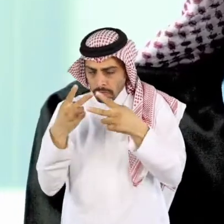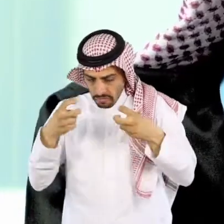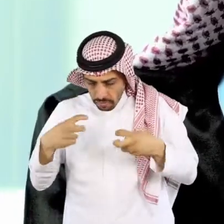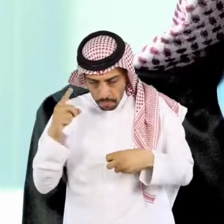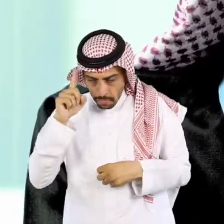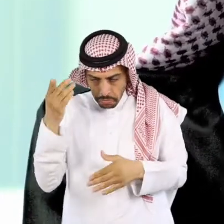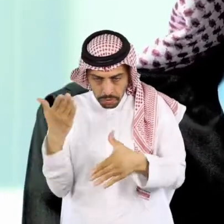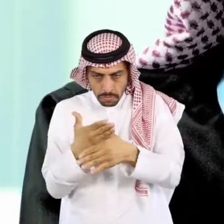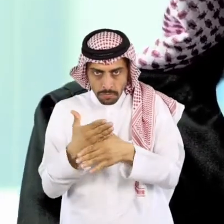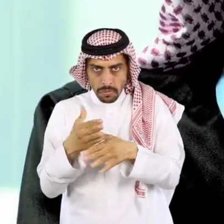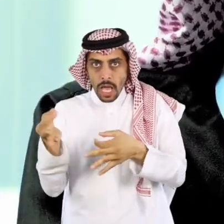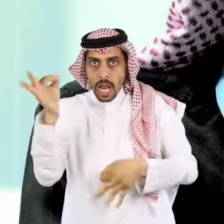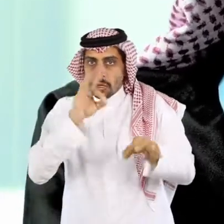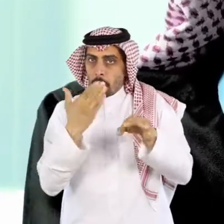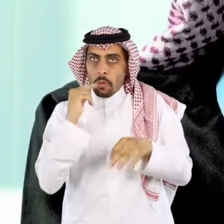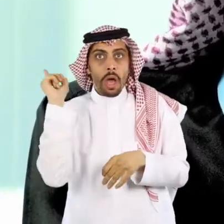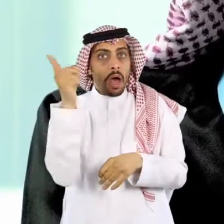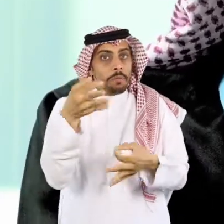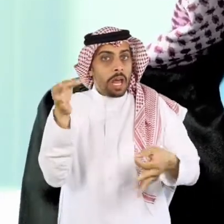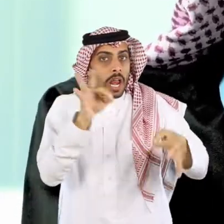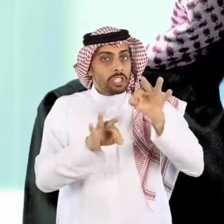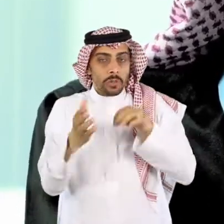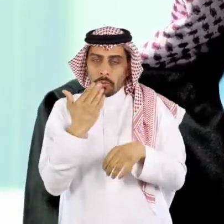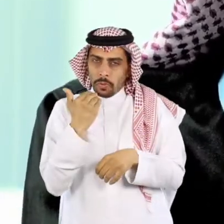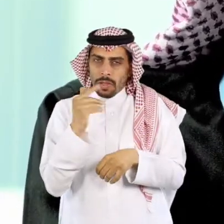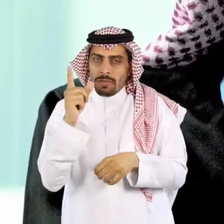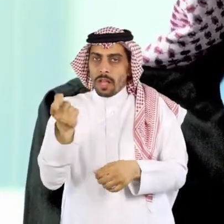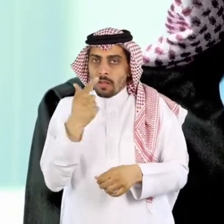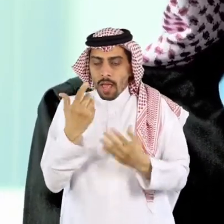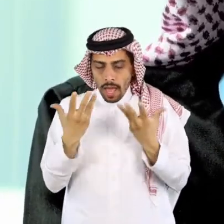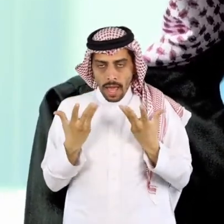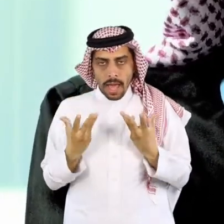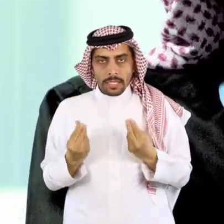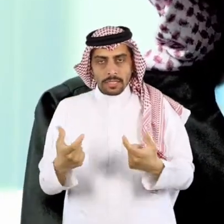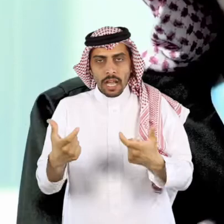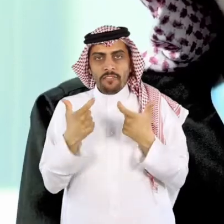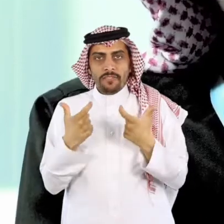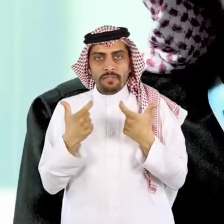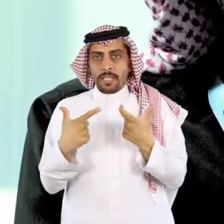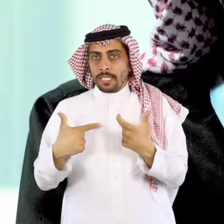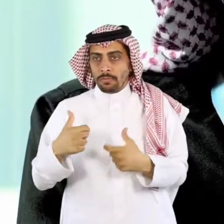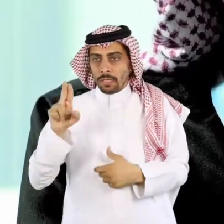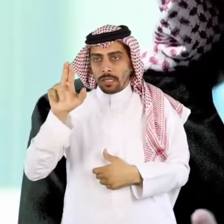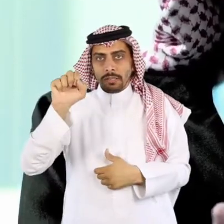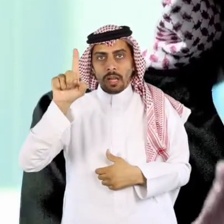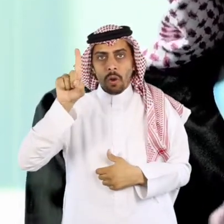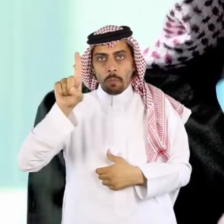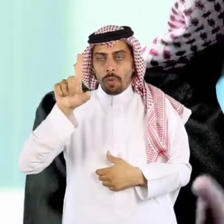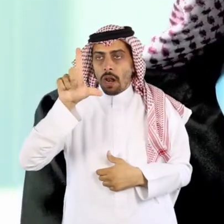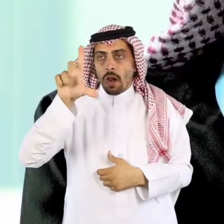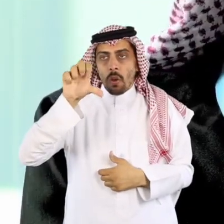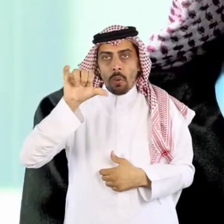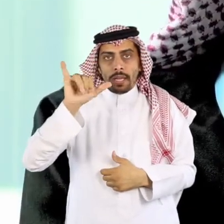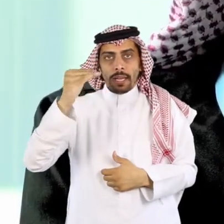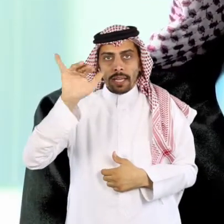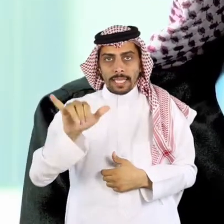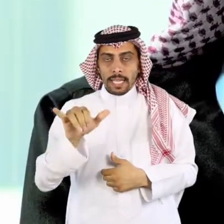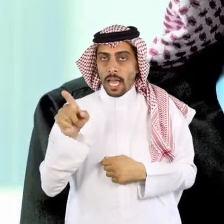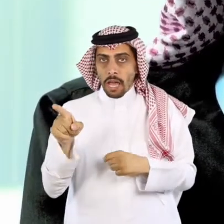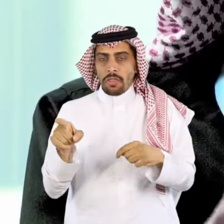لا سببه ولا هو ولا يوجد له علاج، بس الأدوية اللي تاخذها أشياء تخفف